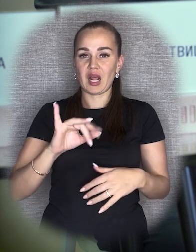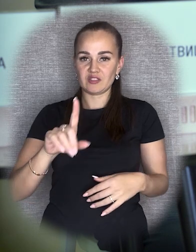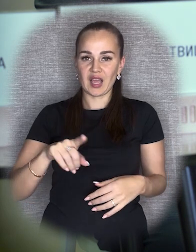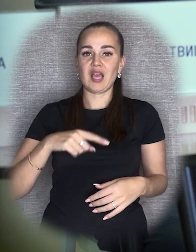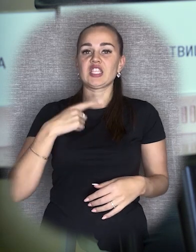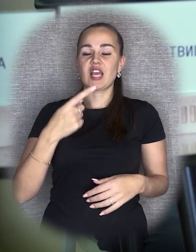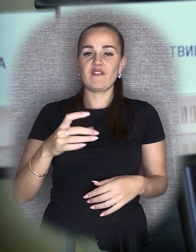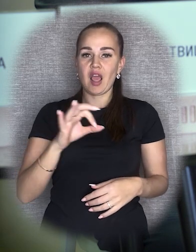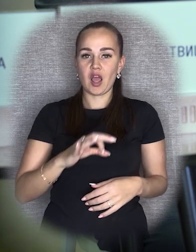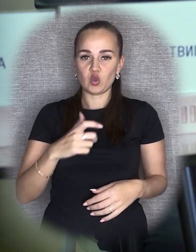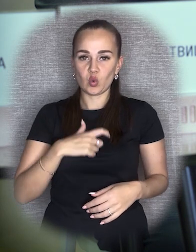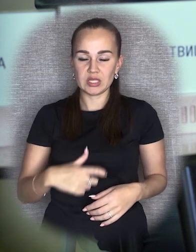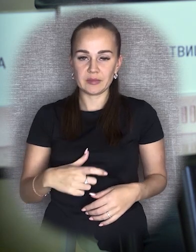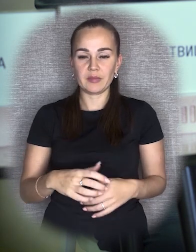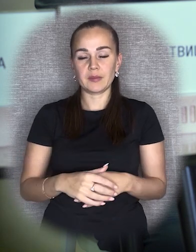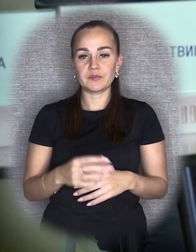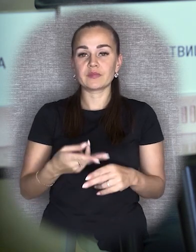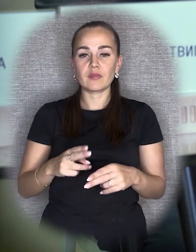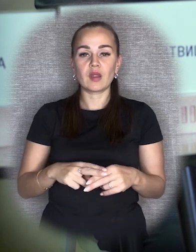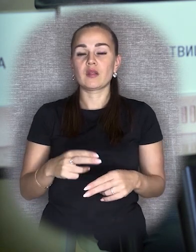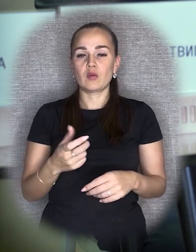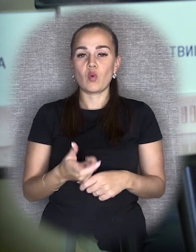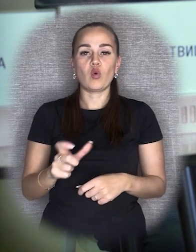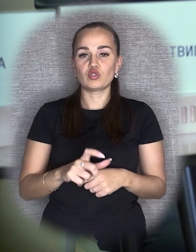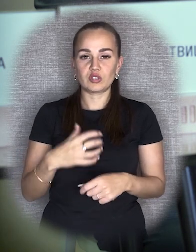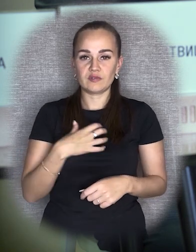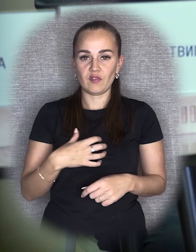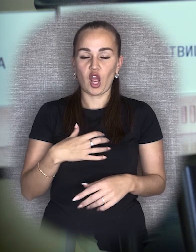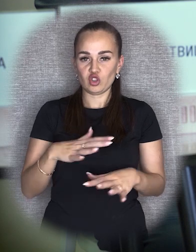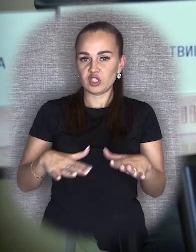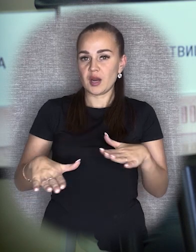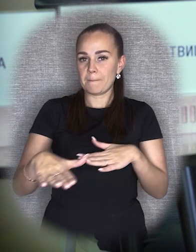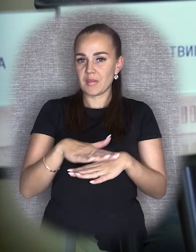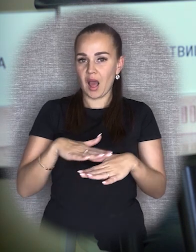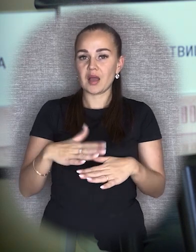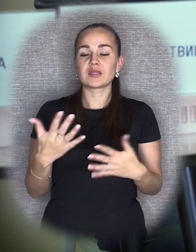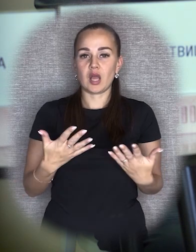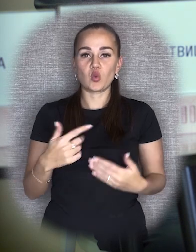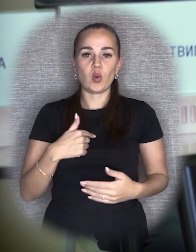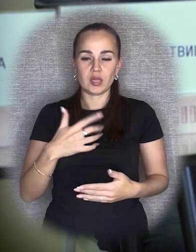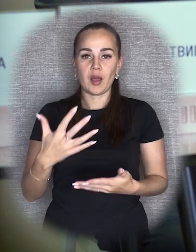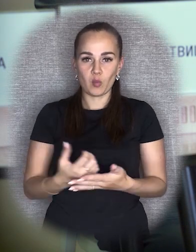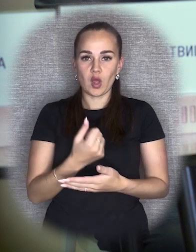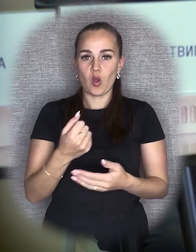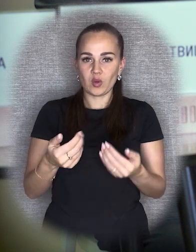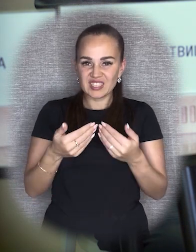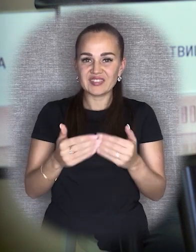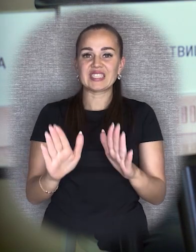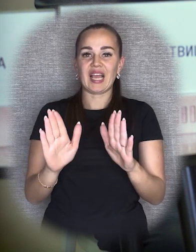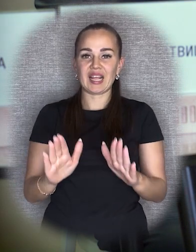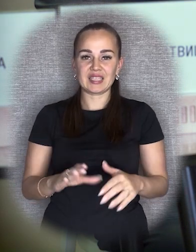тоже, мне кажется, очень важный пласт, который нам удалось вскрыть, так